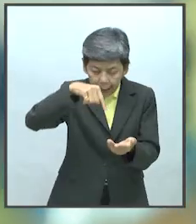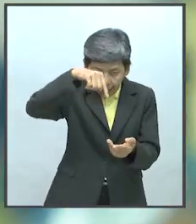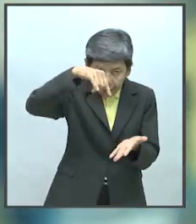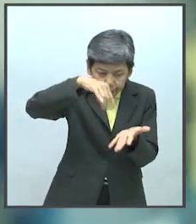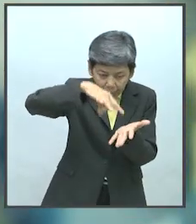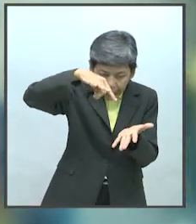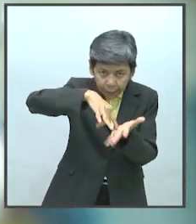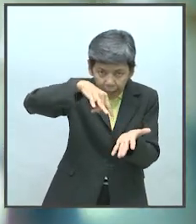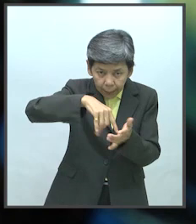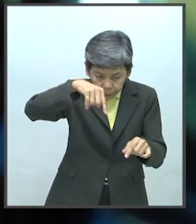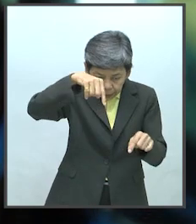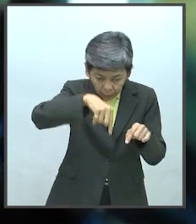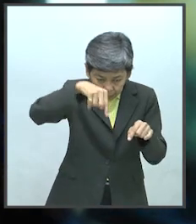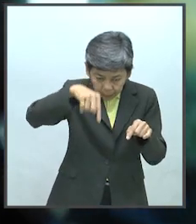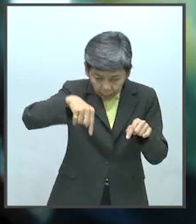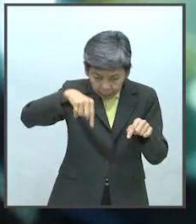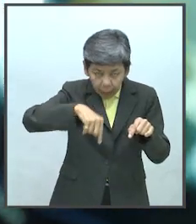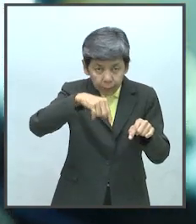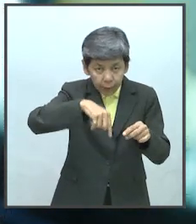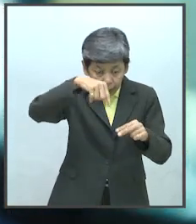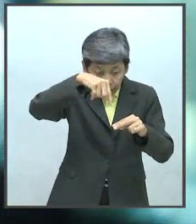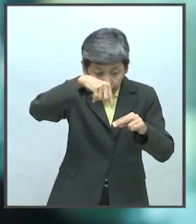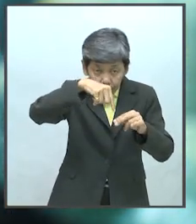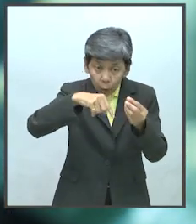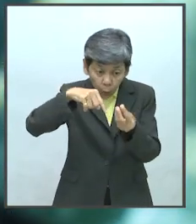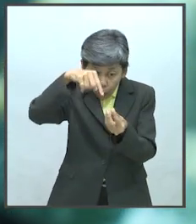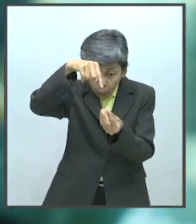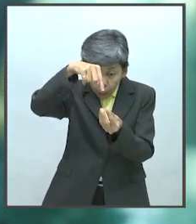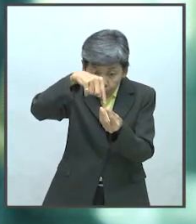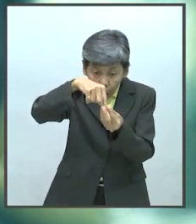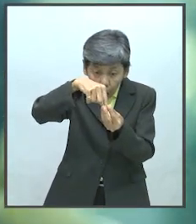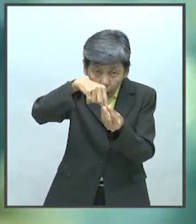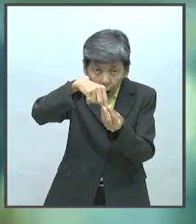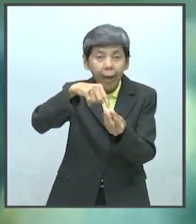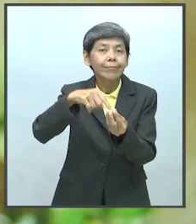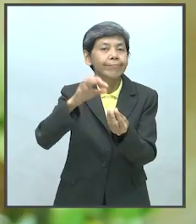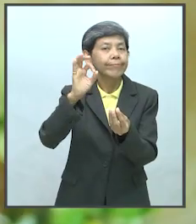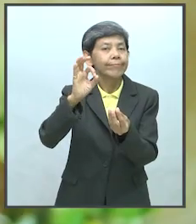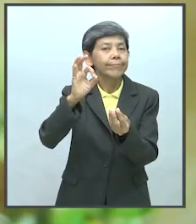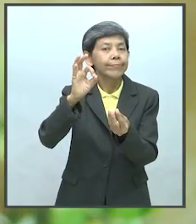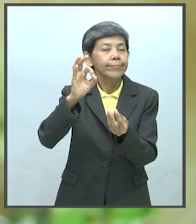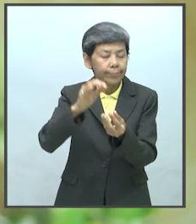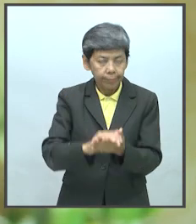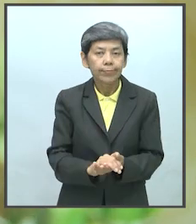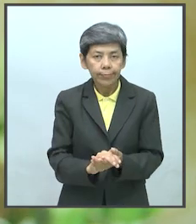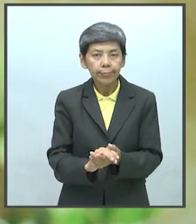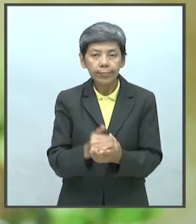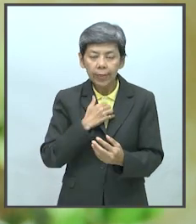างดู จิ้ม นะครับเนี่ยถ้าหากว่าจิ้มทะลุได้นะครับก็แสดงว่าแป้งสุกแล้ว จากนั้นเราก็จะ